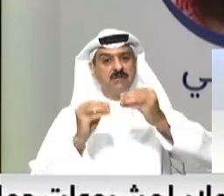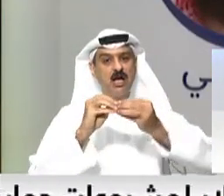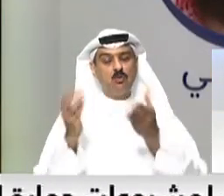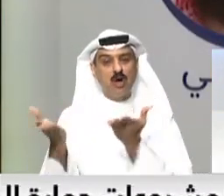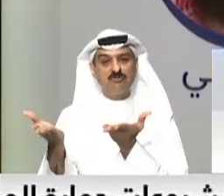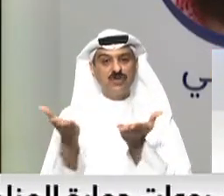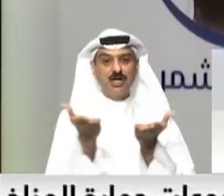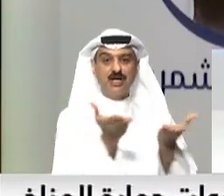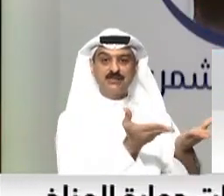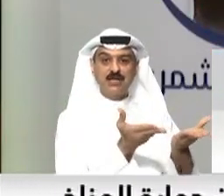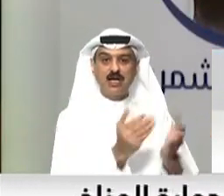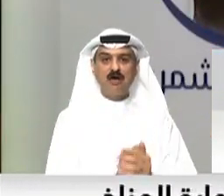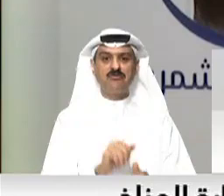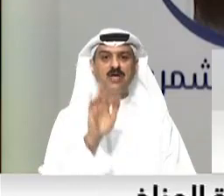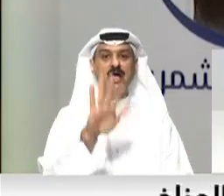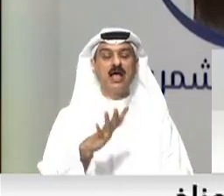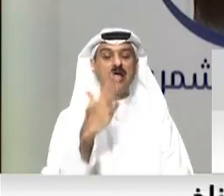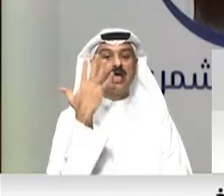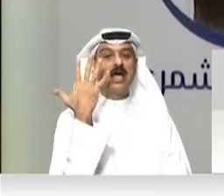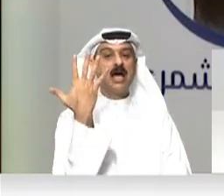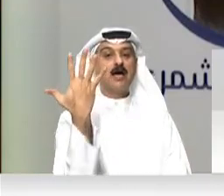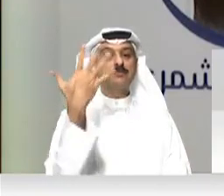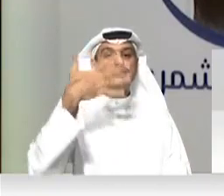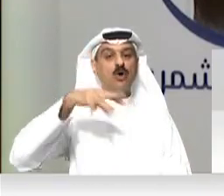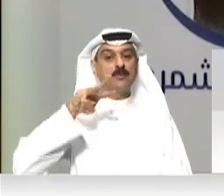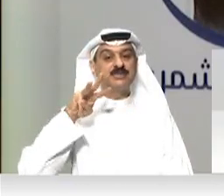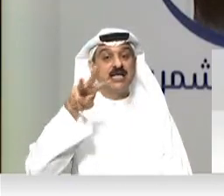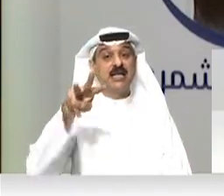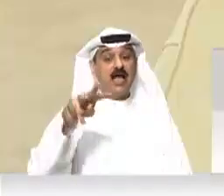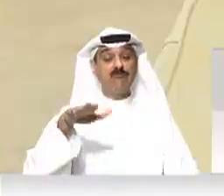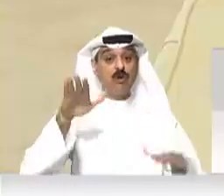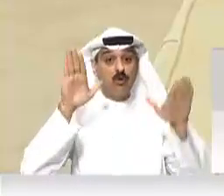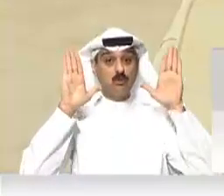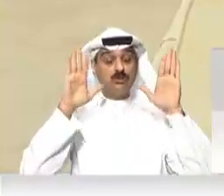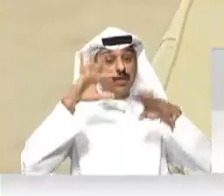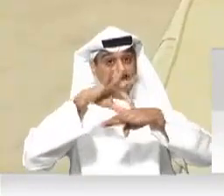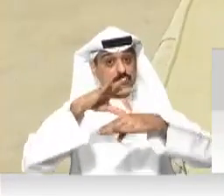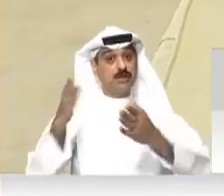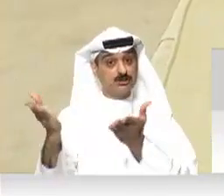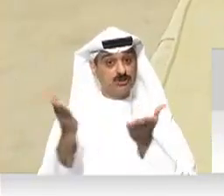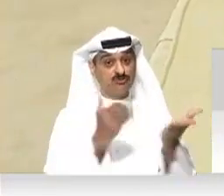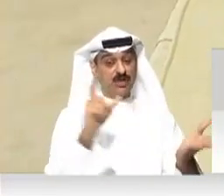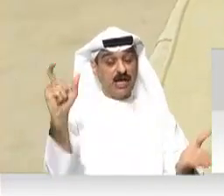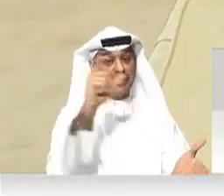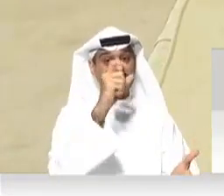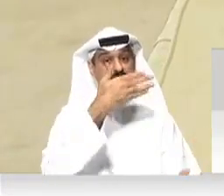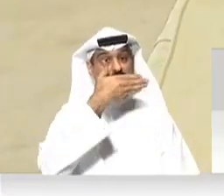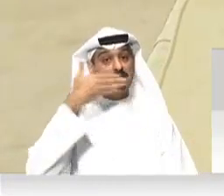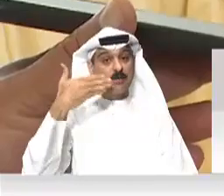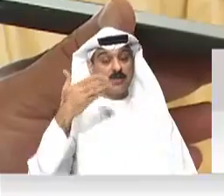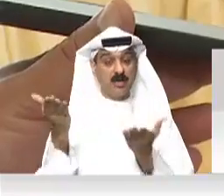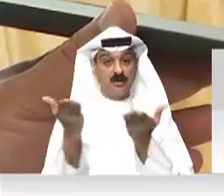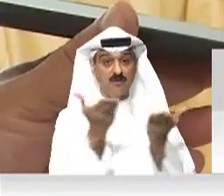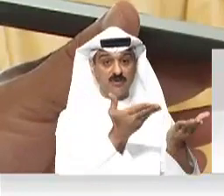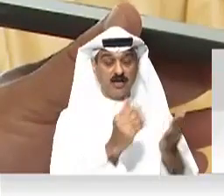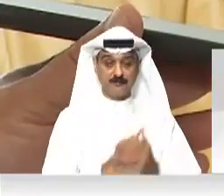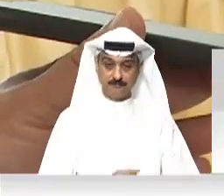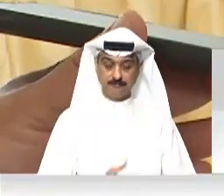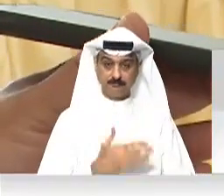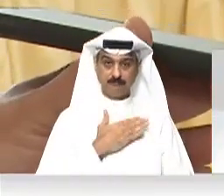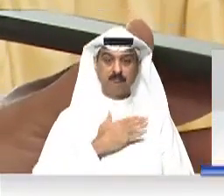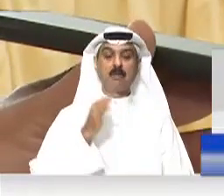لاستقبال ما يزيد عن 55,000 مصلٍ خلال شهر رمضان المبارك. أكدنا على